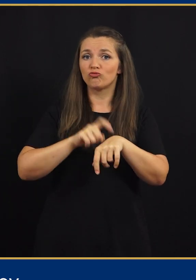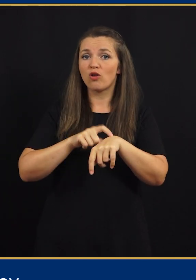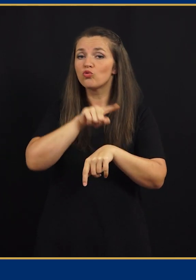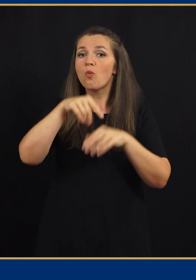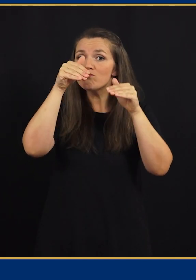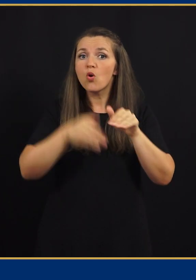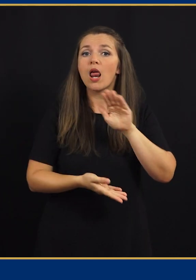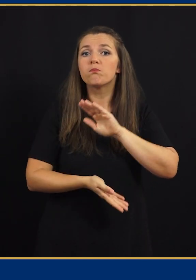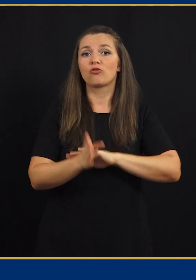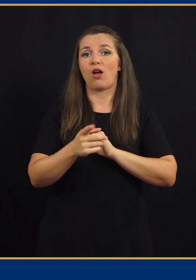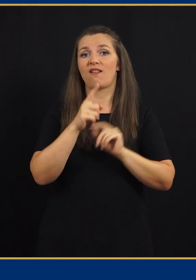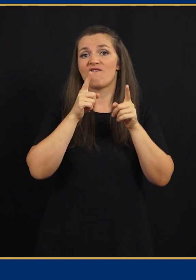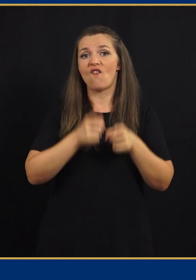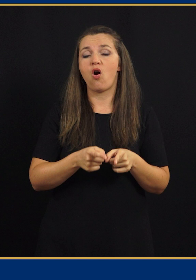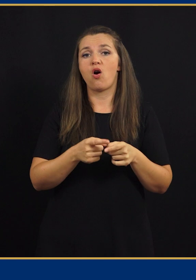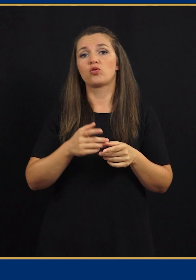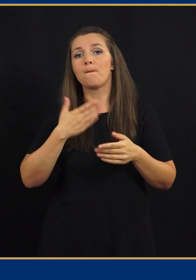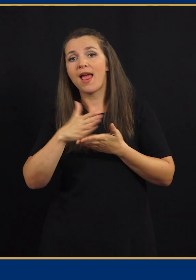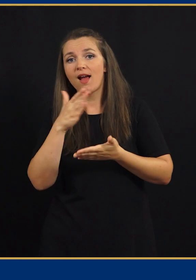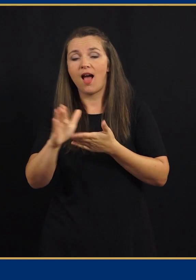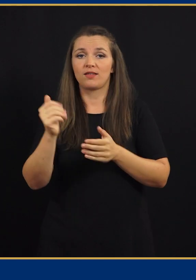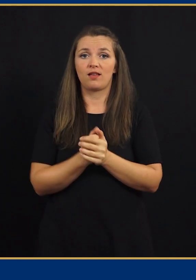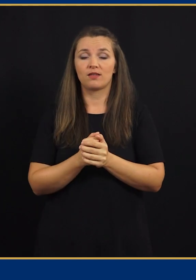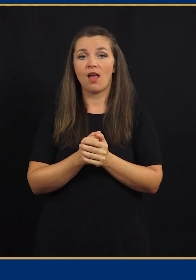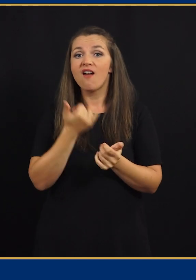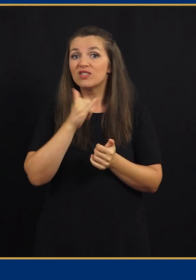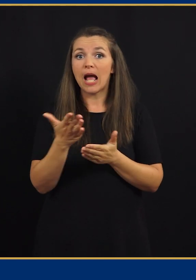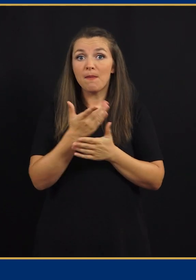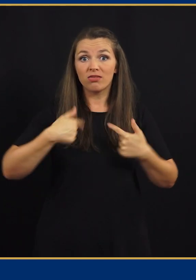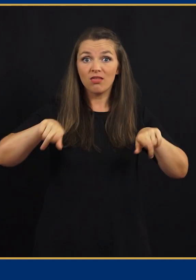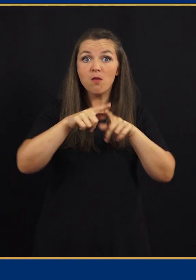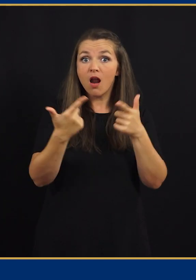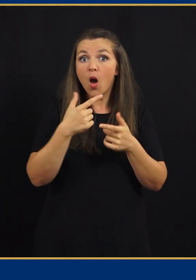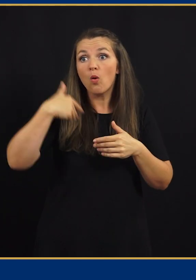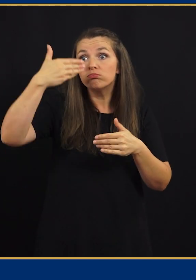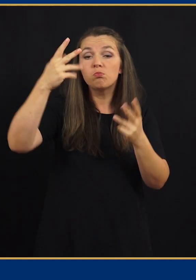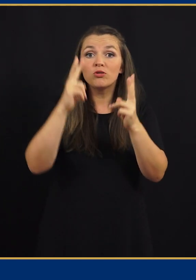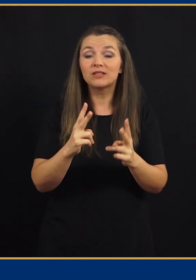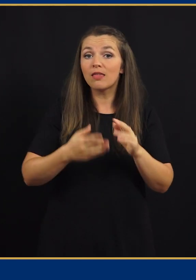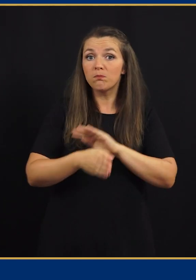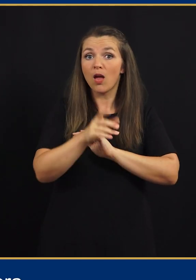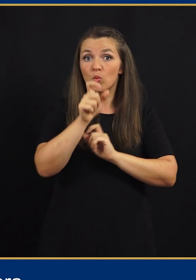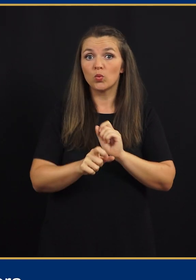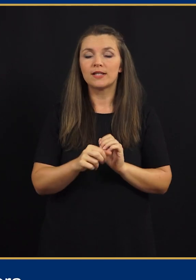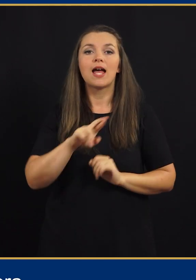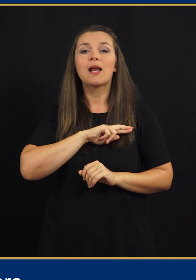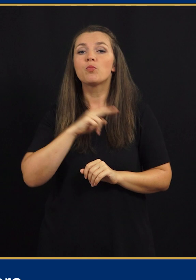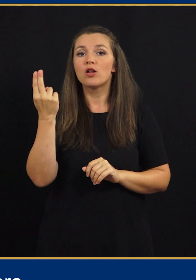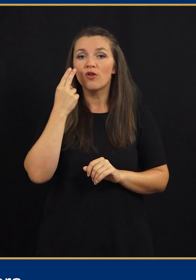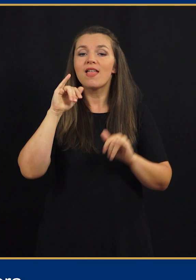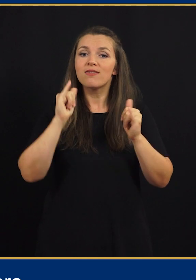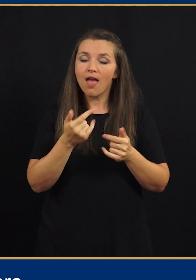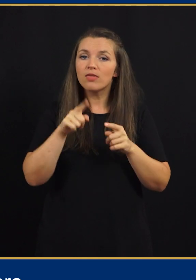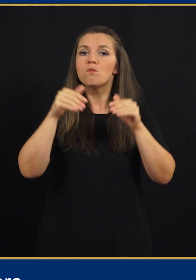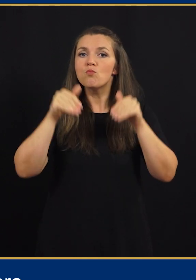času, morali bežati pred vojno in preganjanjem. Vsak od nas lahko nekoč postane begunec. Republika Slovenija je